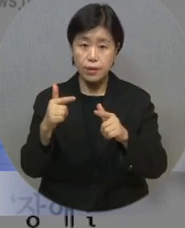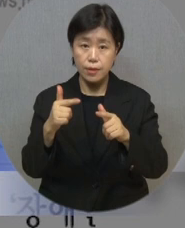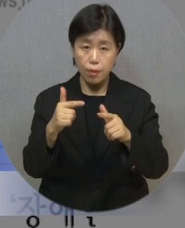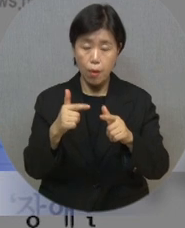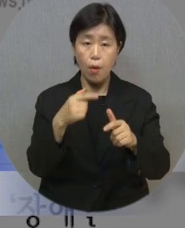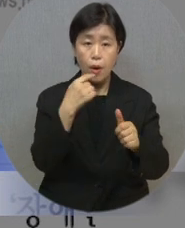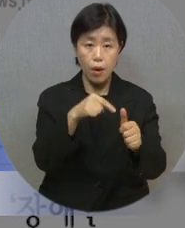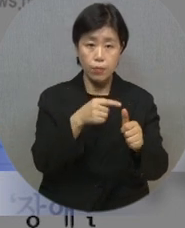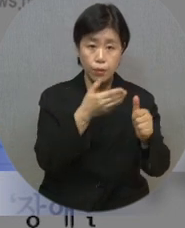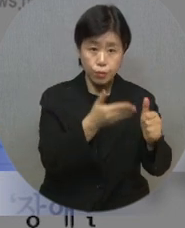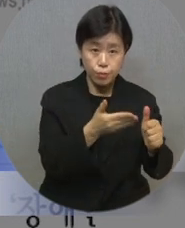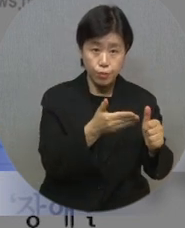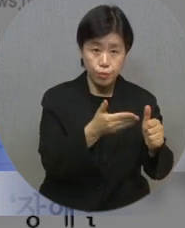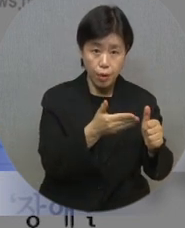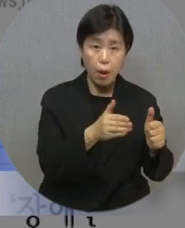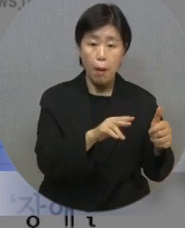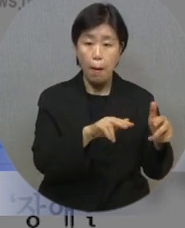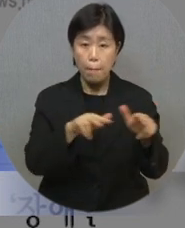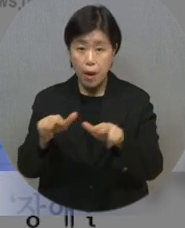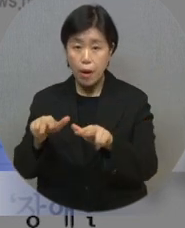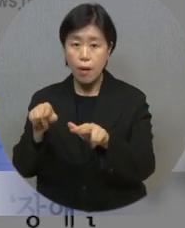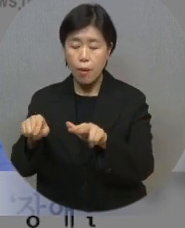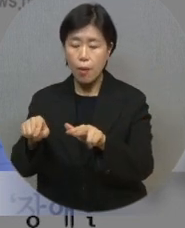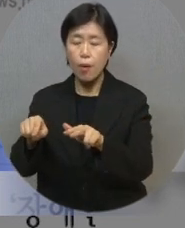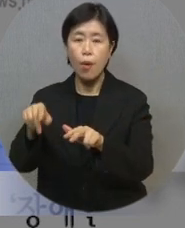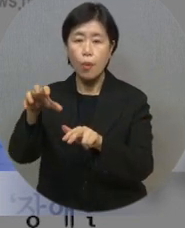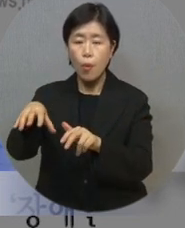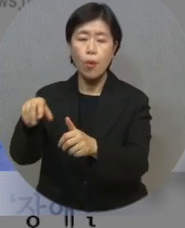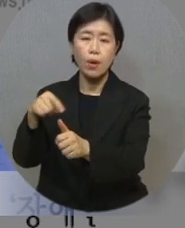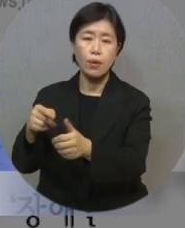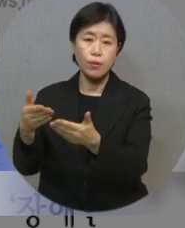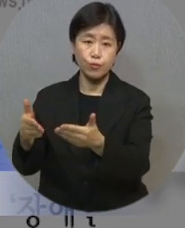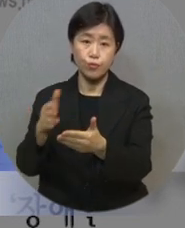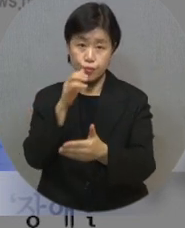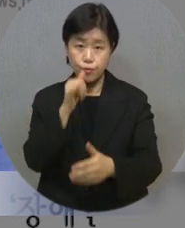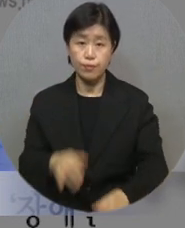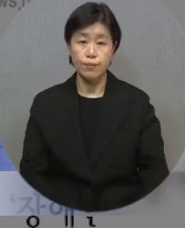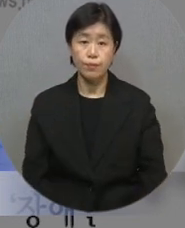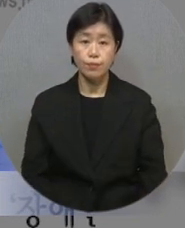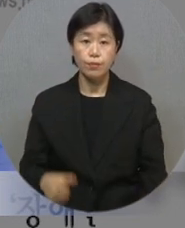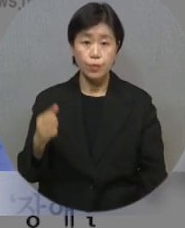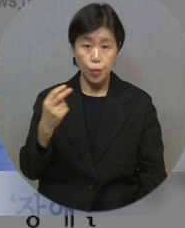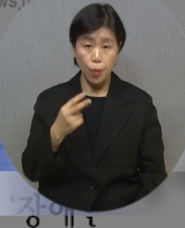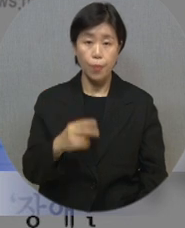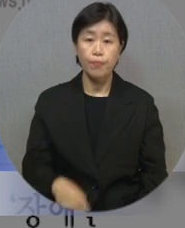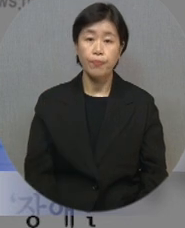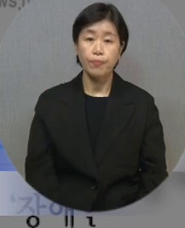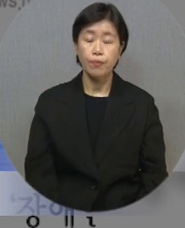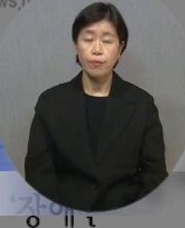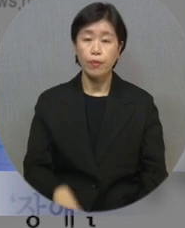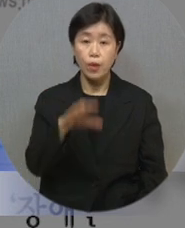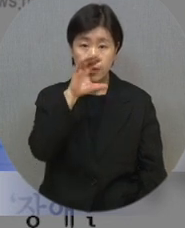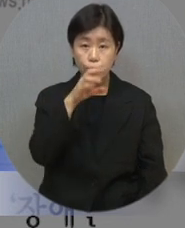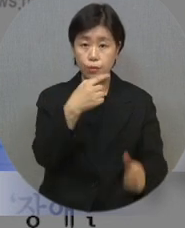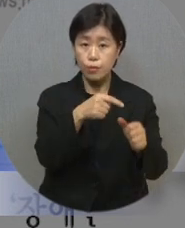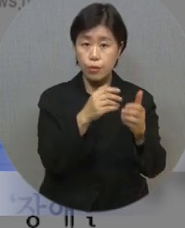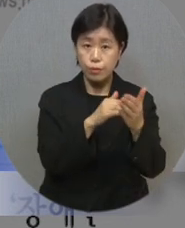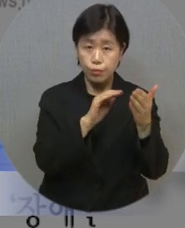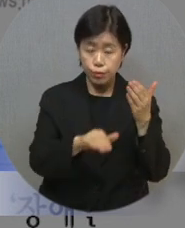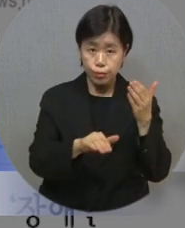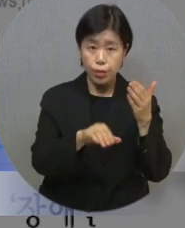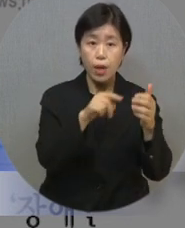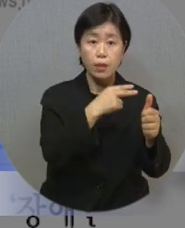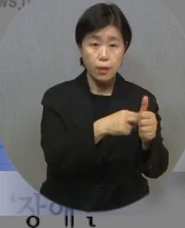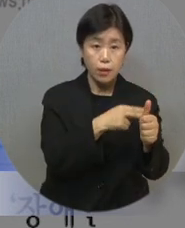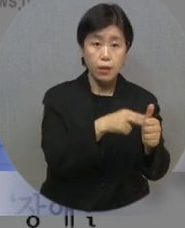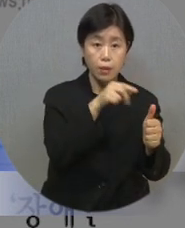교육 현장에서 적용할 수 있는 종목으로 구성됐습니다 끝으로 장애인 체육회는 연수 수료 후 교사들이 통합 체육을